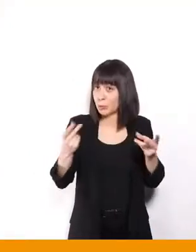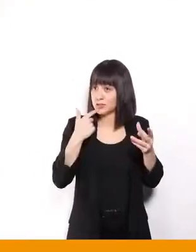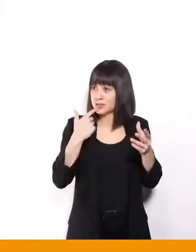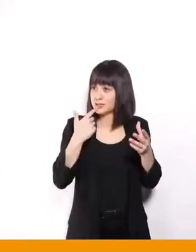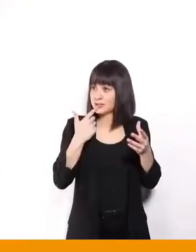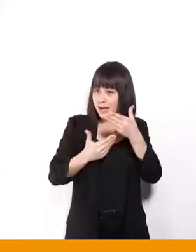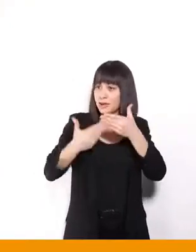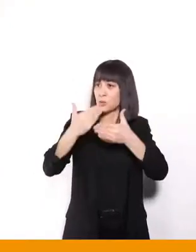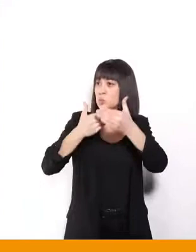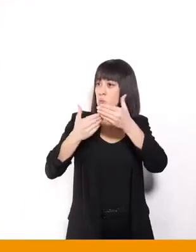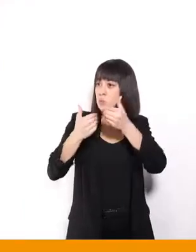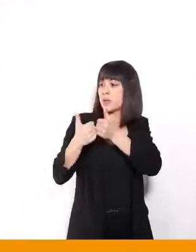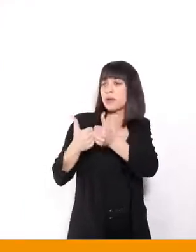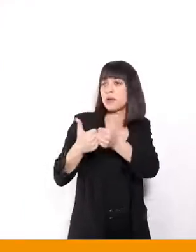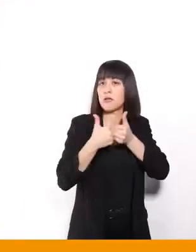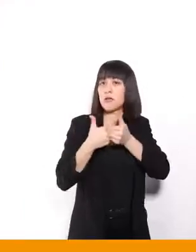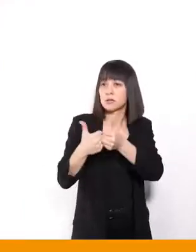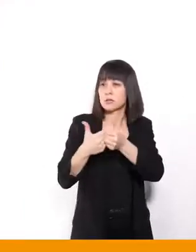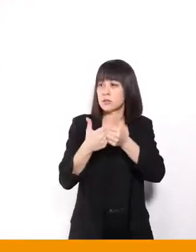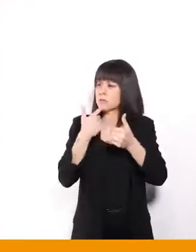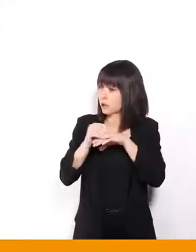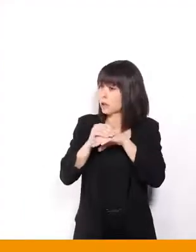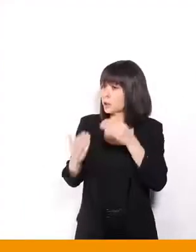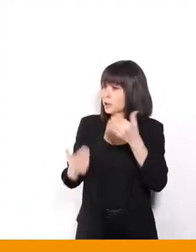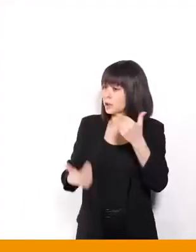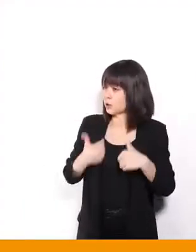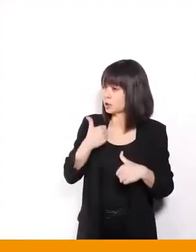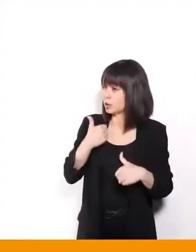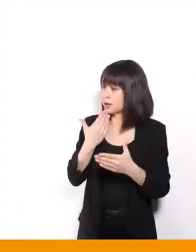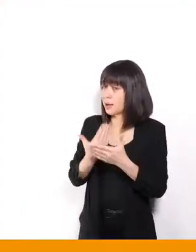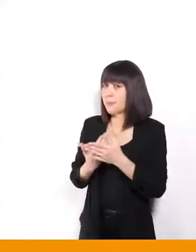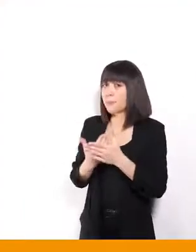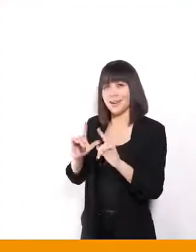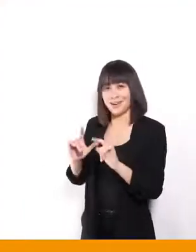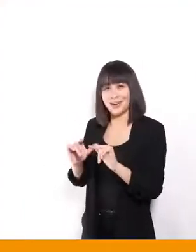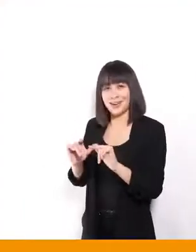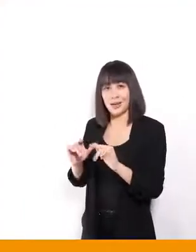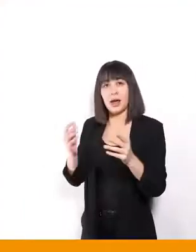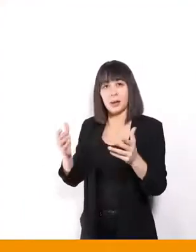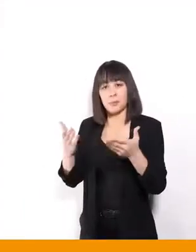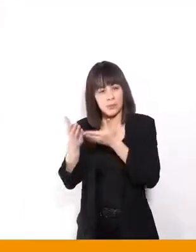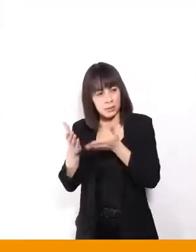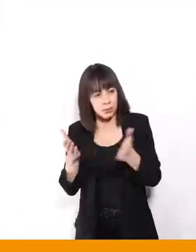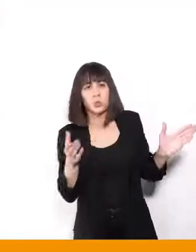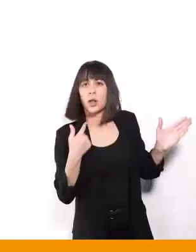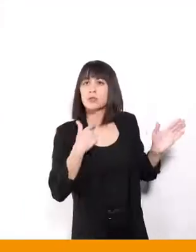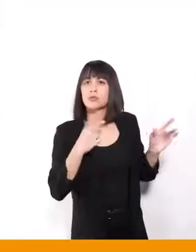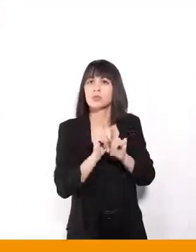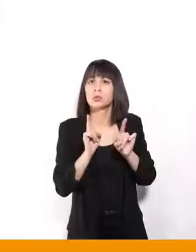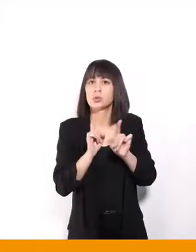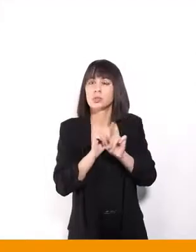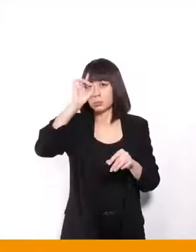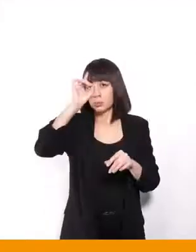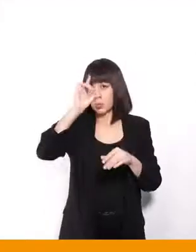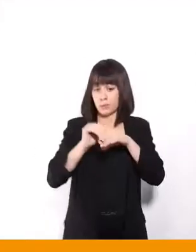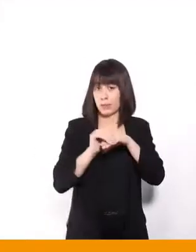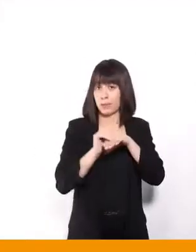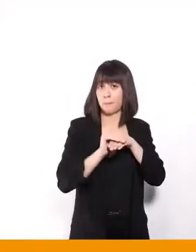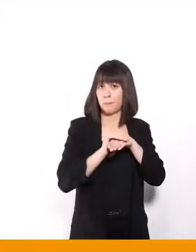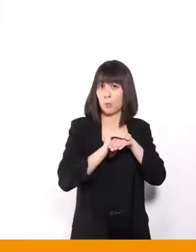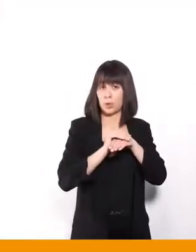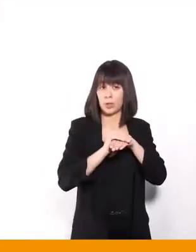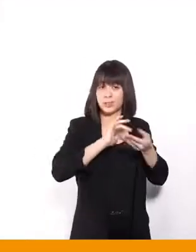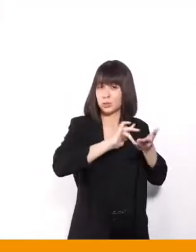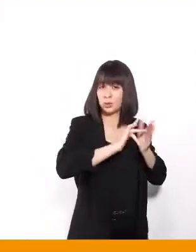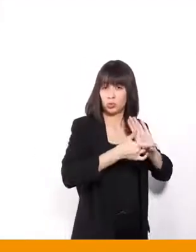doit relever des politiques du handicap, mais effectivement être plus large, parce qu'on sait bien évidemment que toutes les politiques ont un impact sur les personnes handicapées. Vous